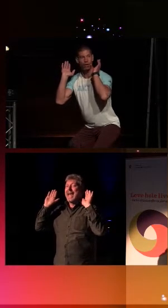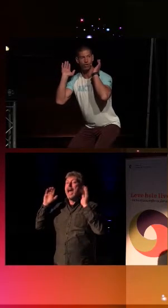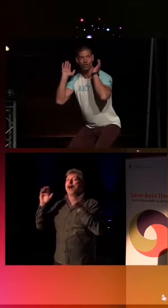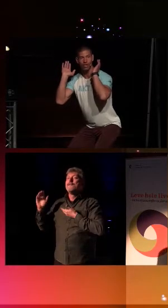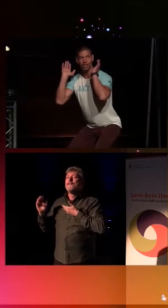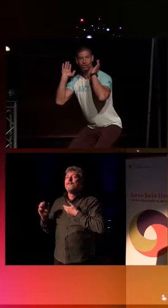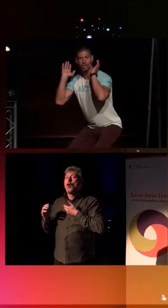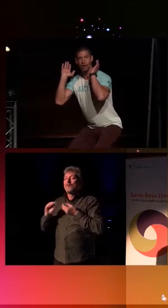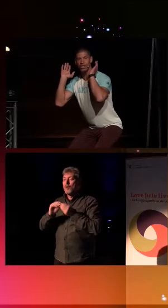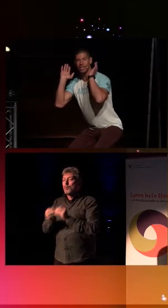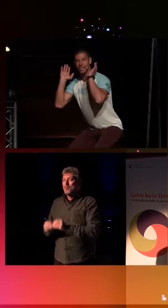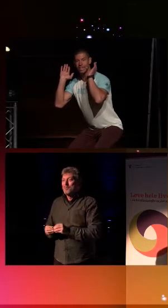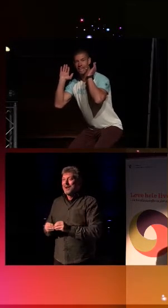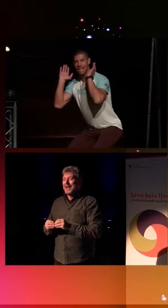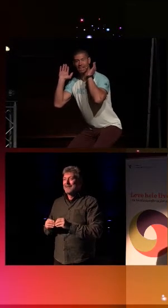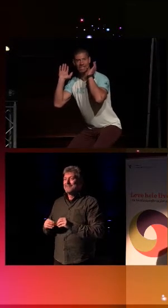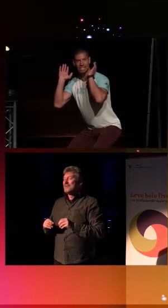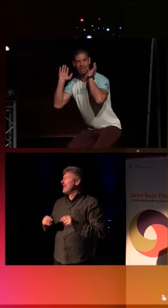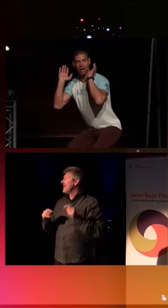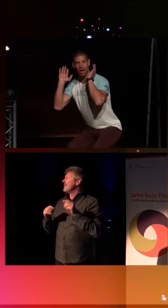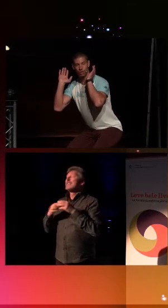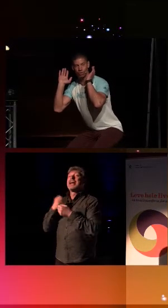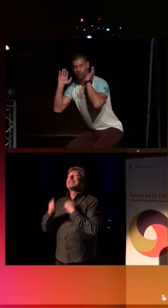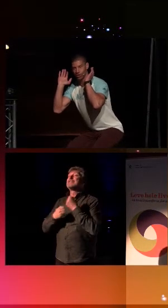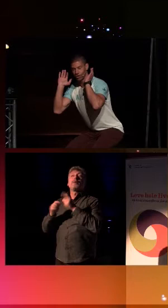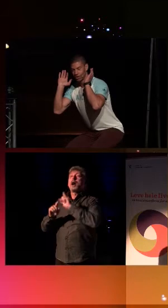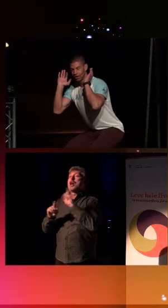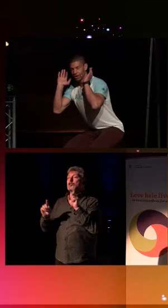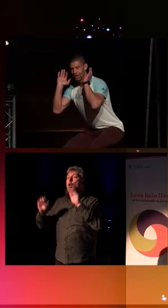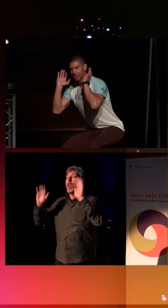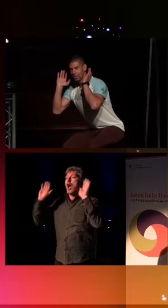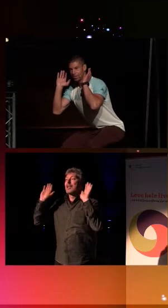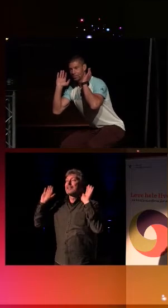se bra ut, så det går ikke lenger ned enn at det ser bra ut.